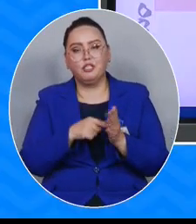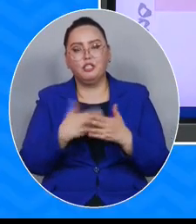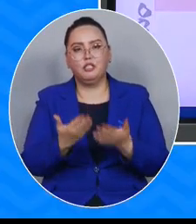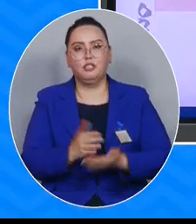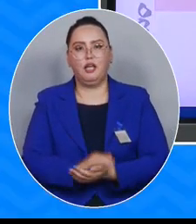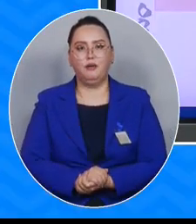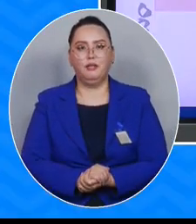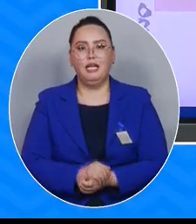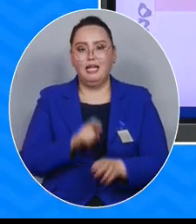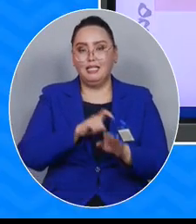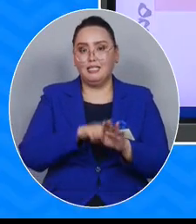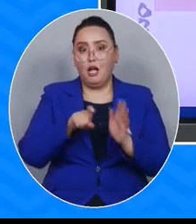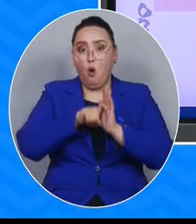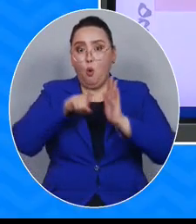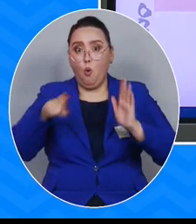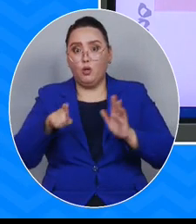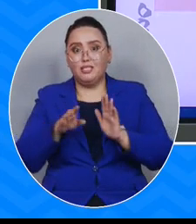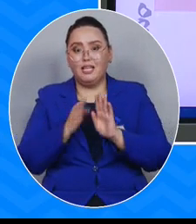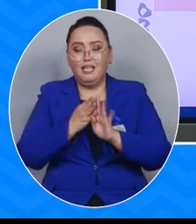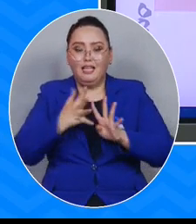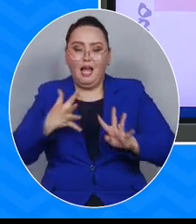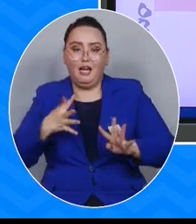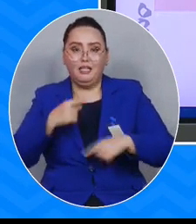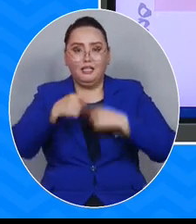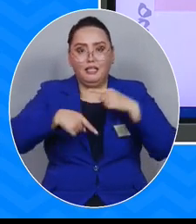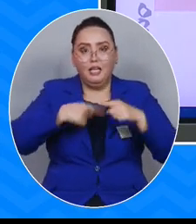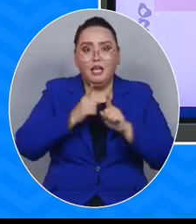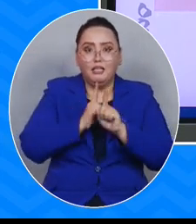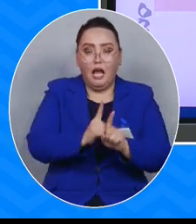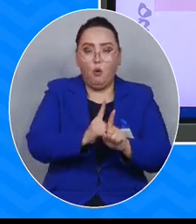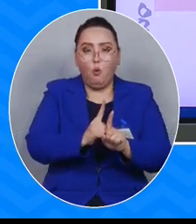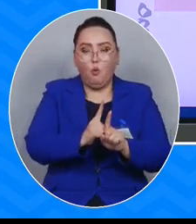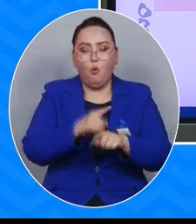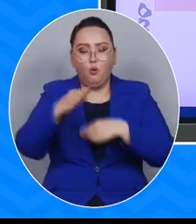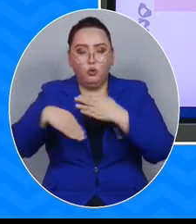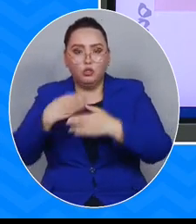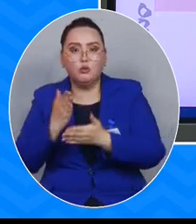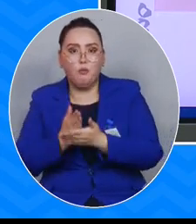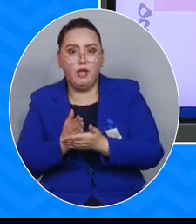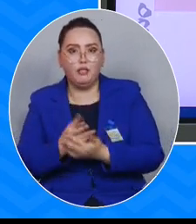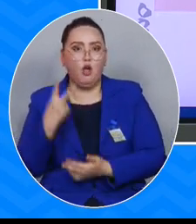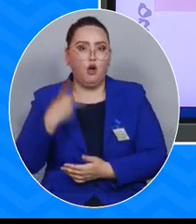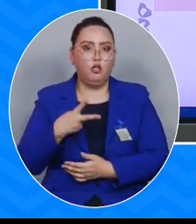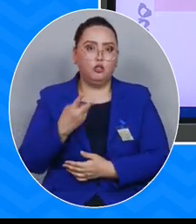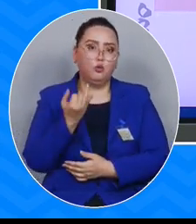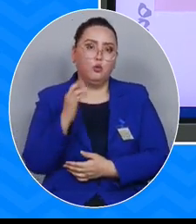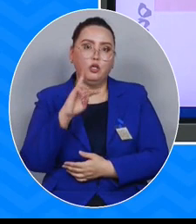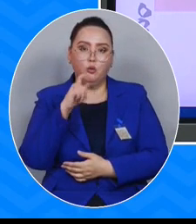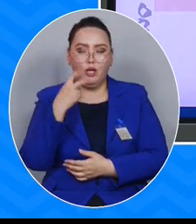Цаоохцаны дарааалдийн дагу үүл үүрнсэн байнаа гэж үүдэж болон. Цаоохцаны дар үүлэгүй нөгчлэг басын харай,